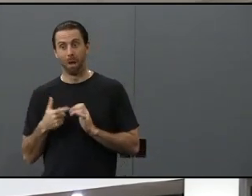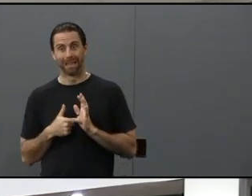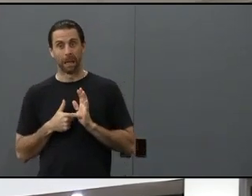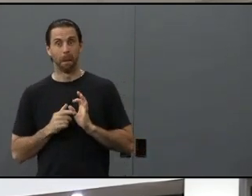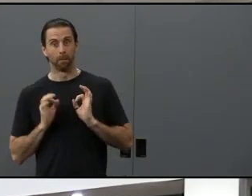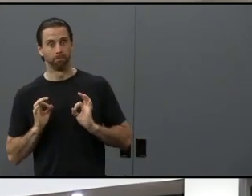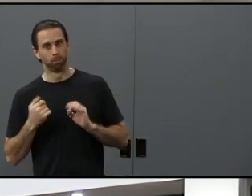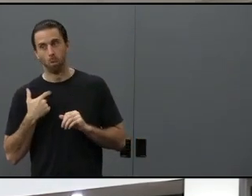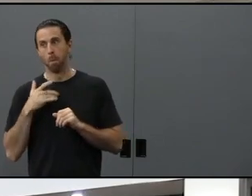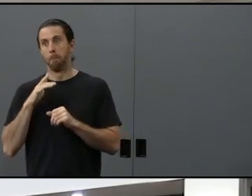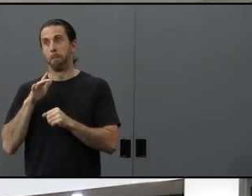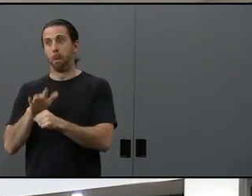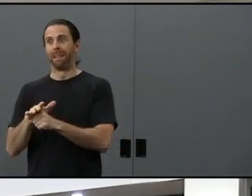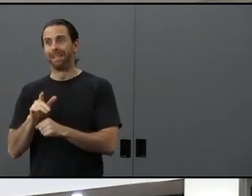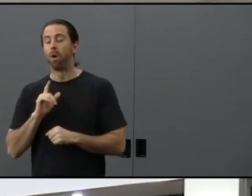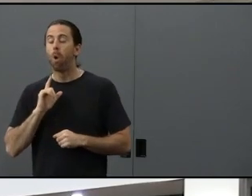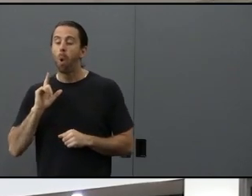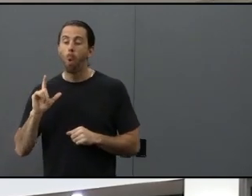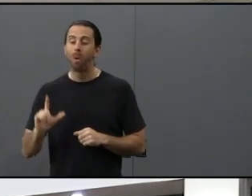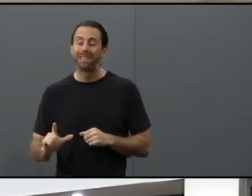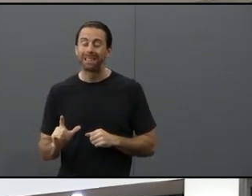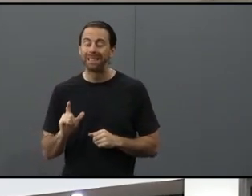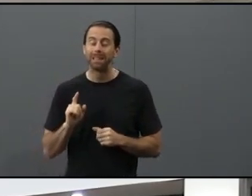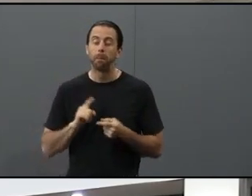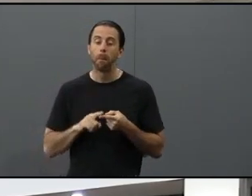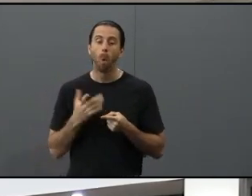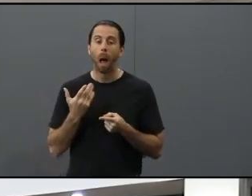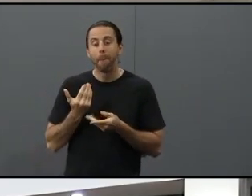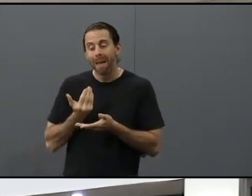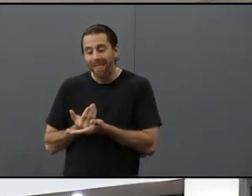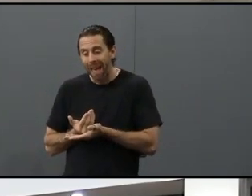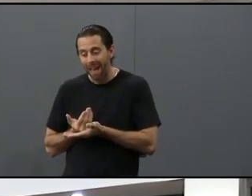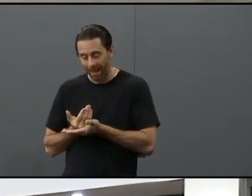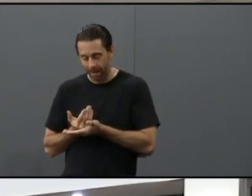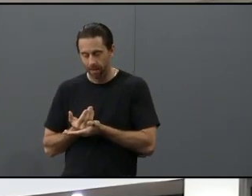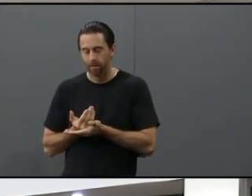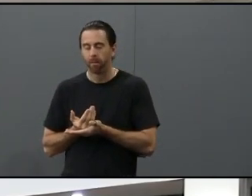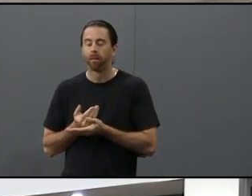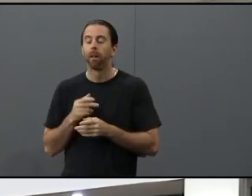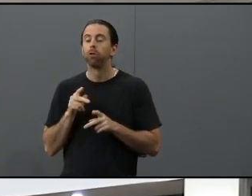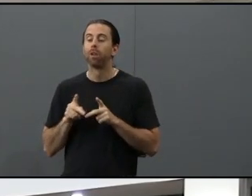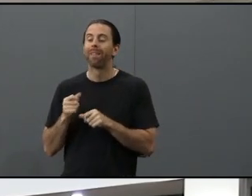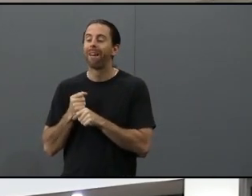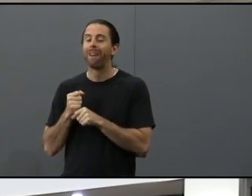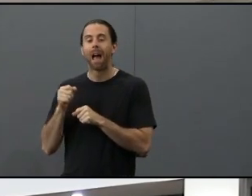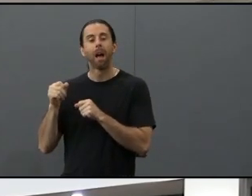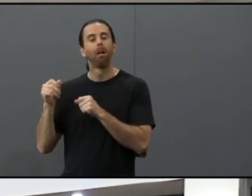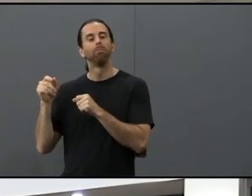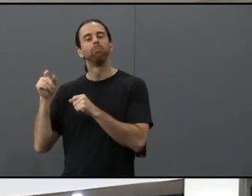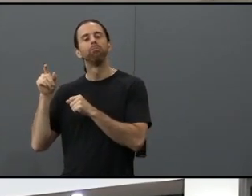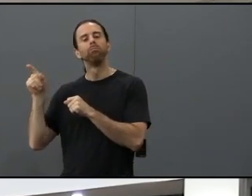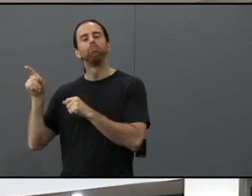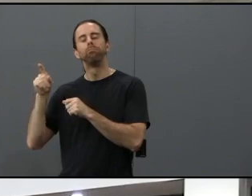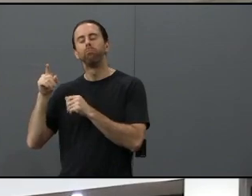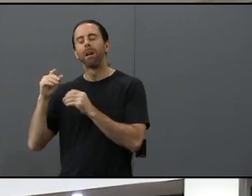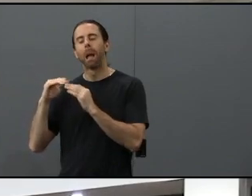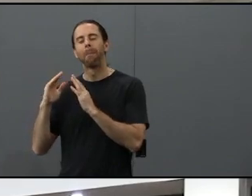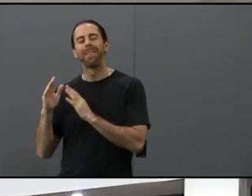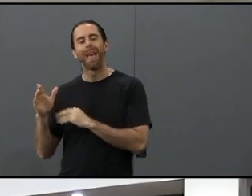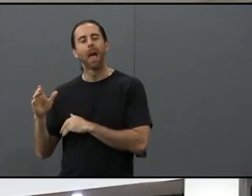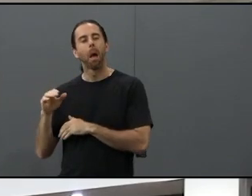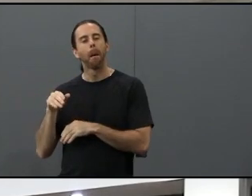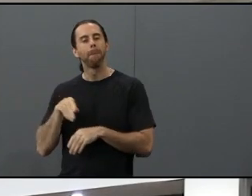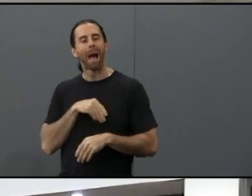avais promis que le lundi première chose au matin que le les gens qui travaillent au cabinet du du maire aurait